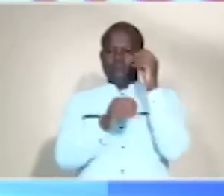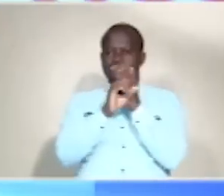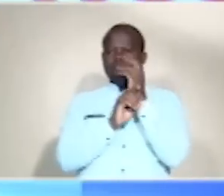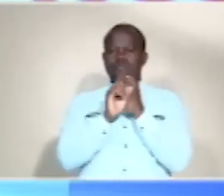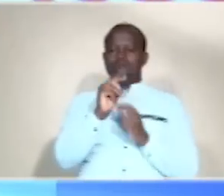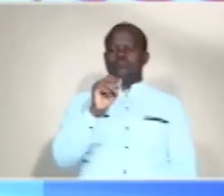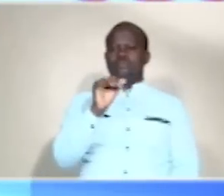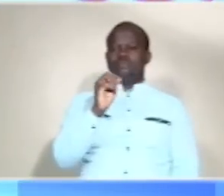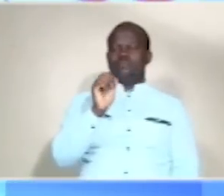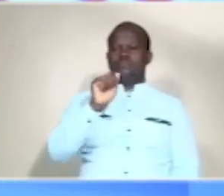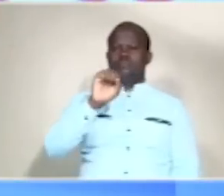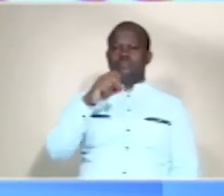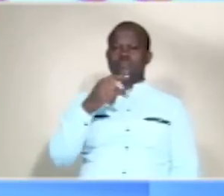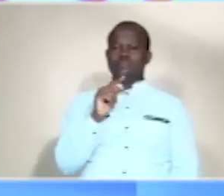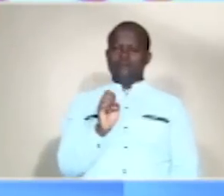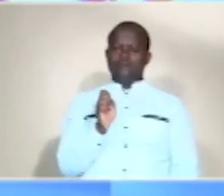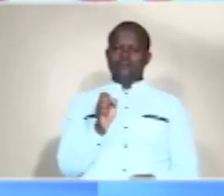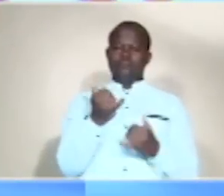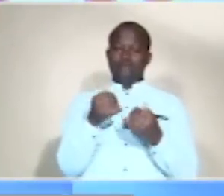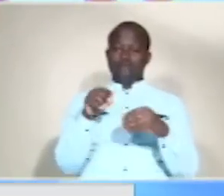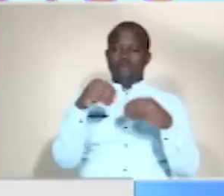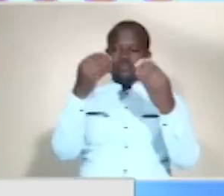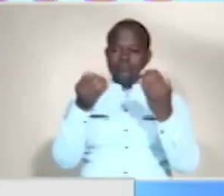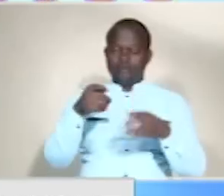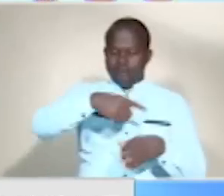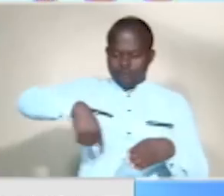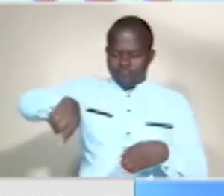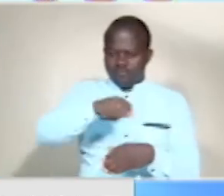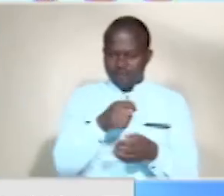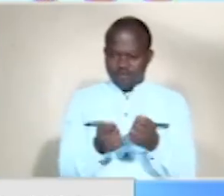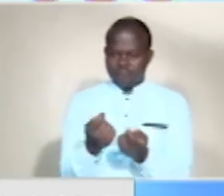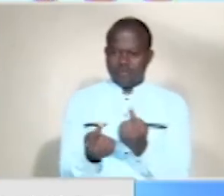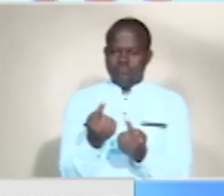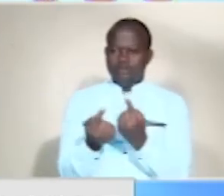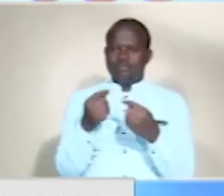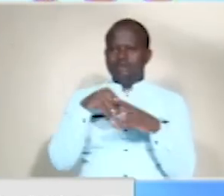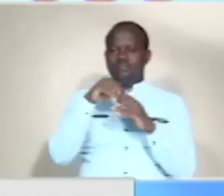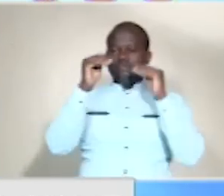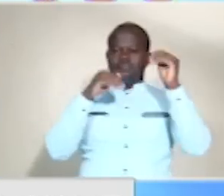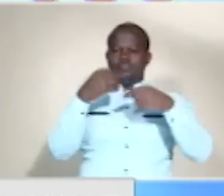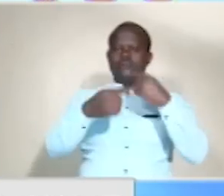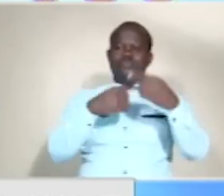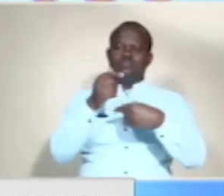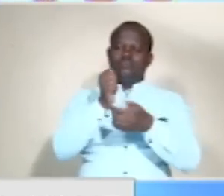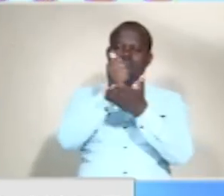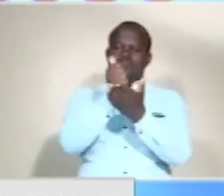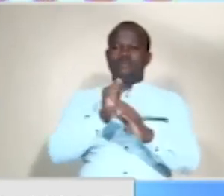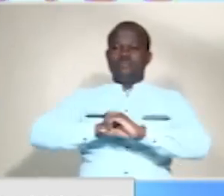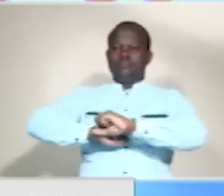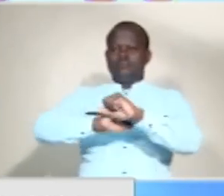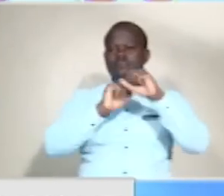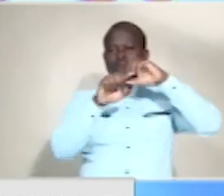ka Nyamasheke bari guhabwa amashyiga harondereza ibicanwa mu rwego rwo gukomeza kubafasha